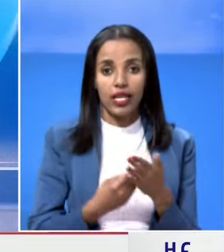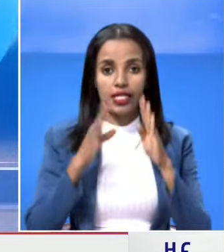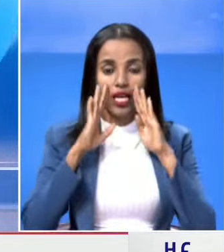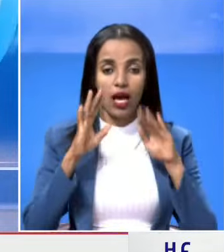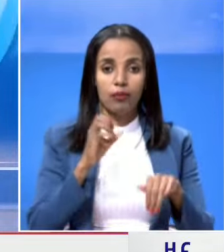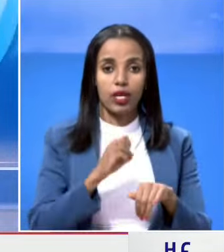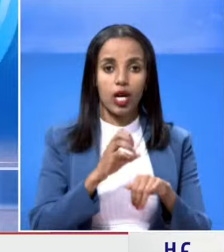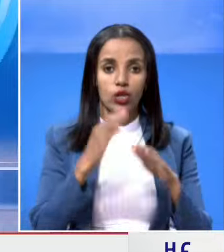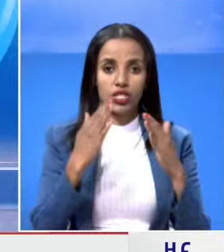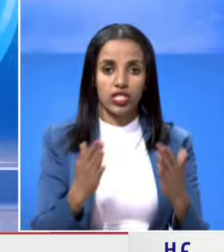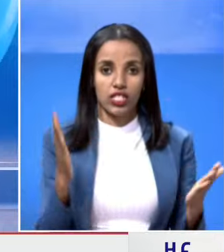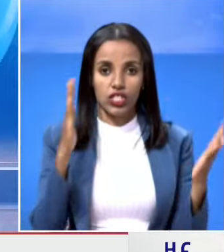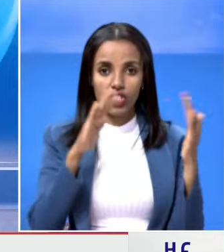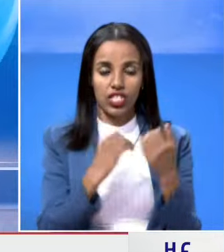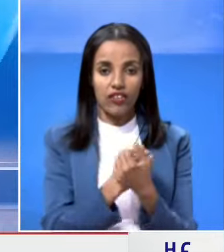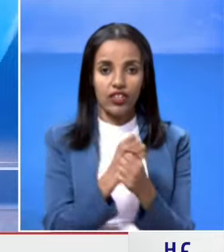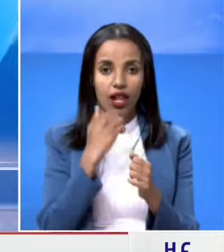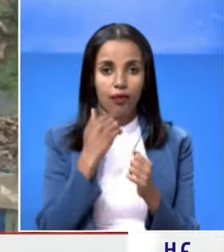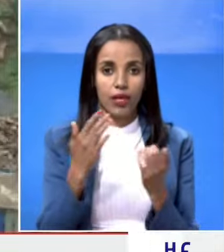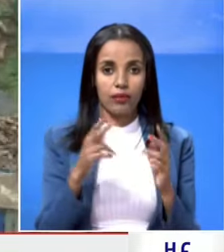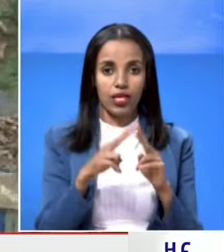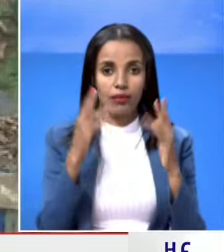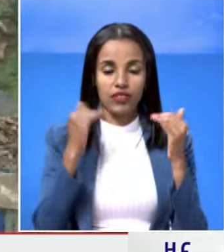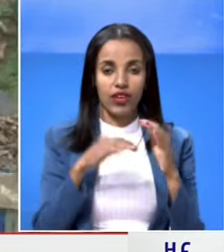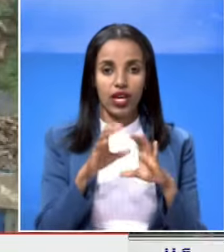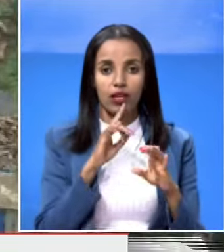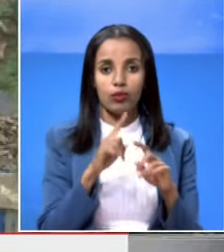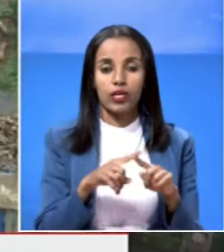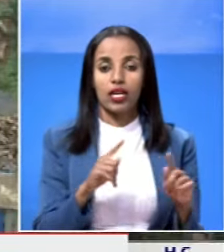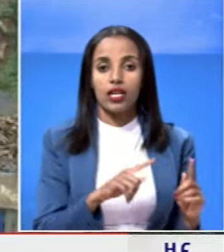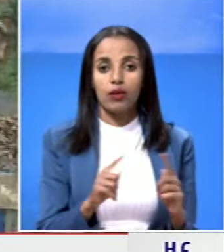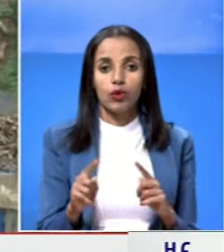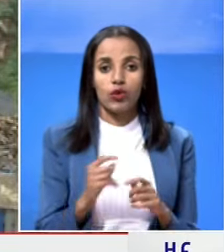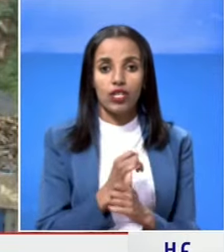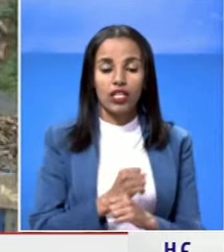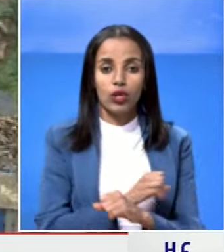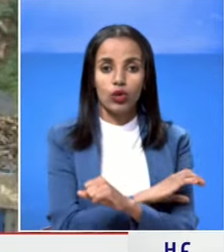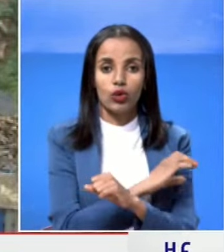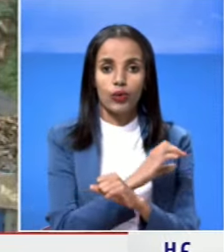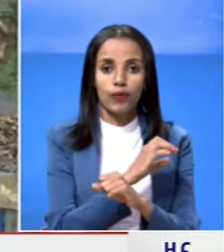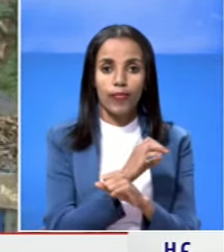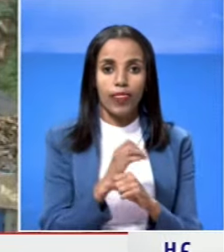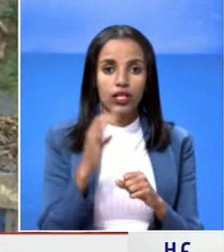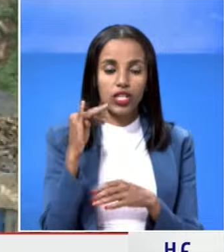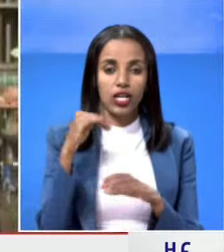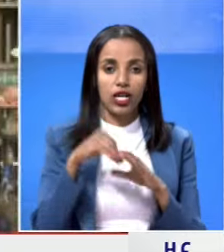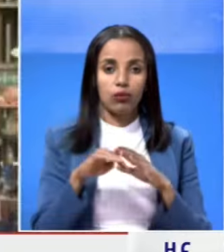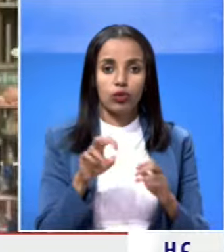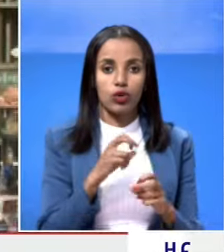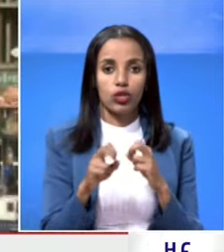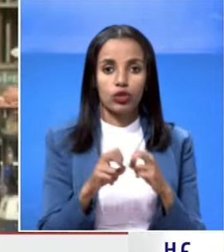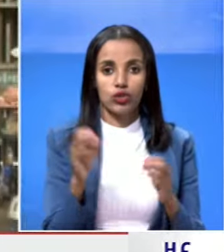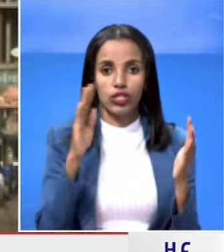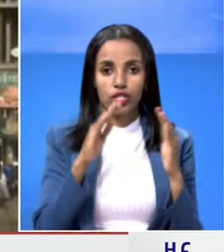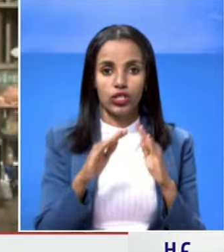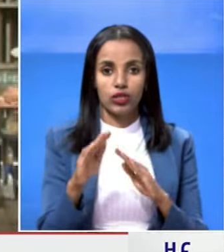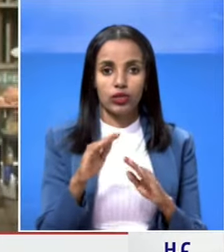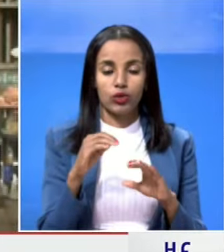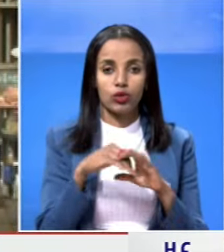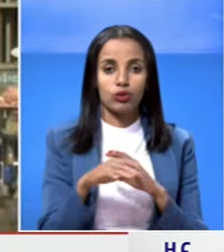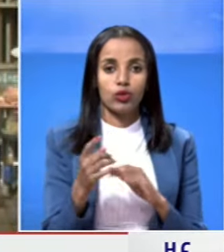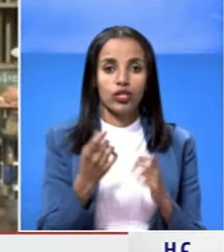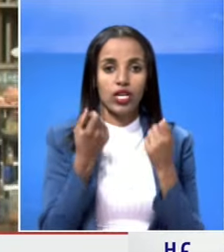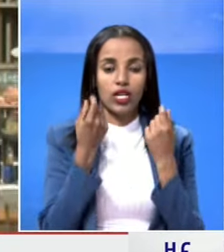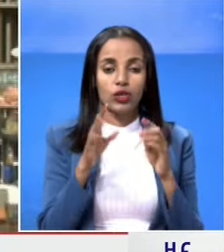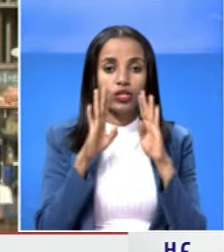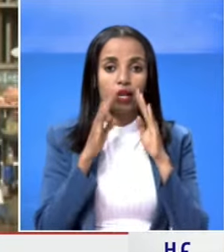ካውንስል ችግር ይፈታል ብለን በጣም ተስፋ እያደረግን ነው። በተለይ ደግሞ ታጥቀው ጫካ የገቡ ወገኖችና መንግስትም ህዝቡ በስቃይ ውስጥ መሆኑን ተረድተው ሰላም